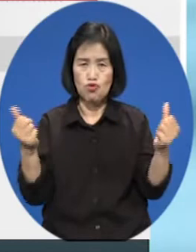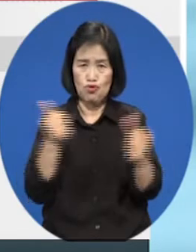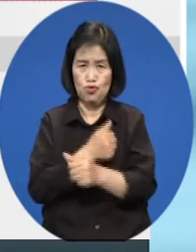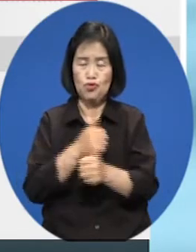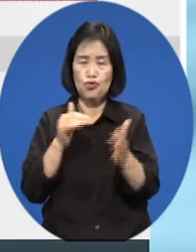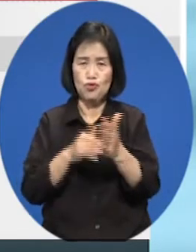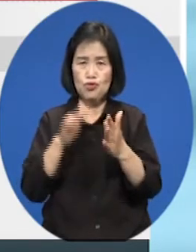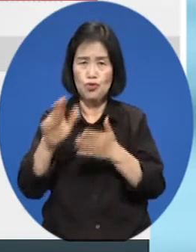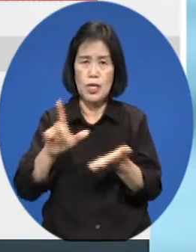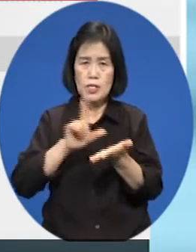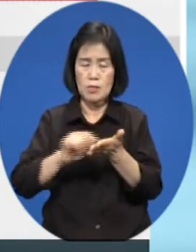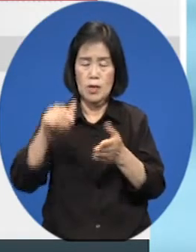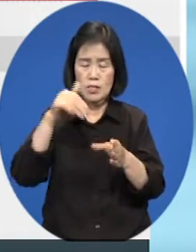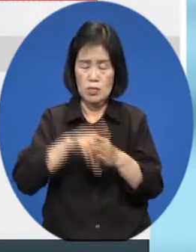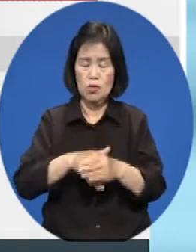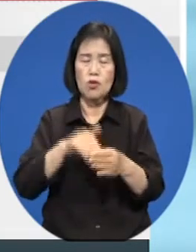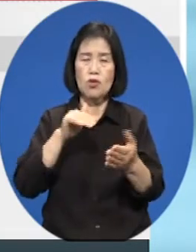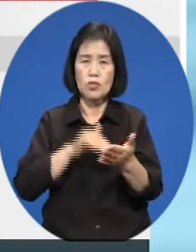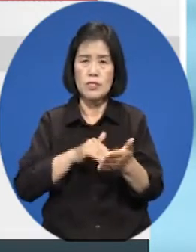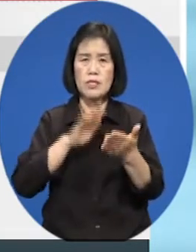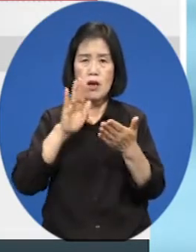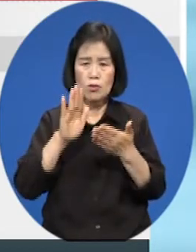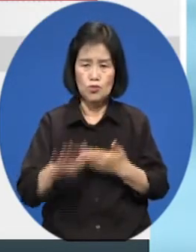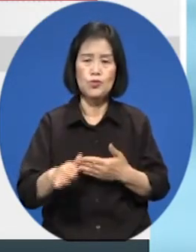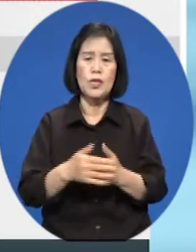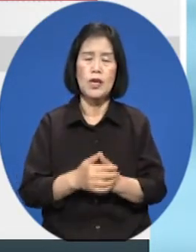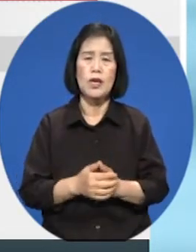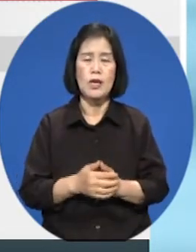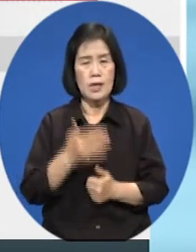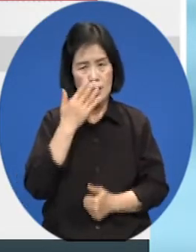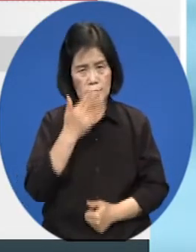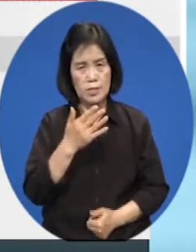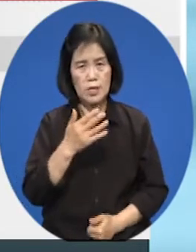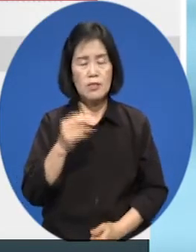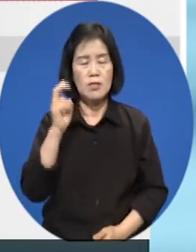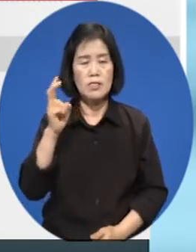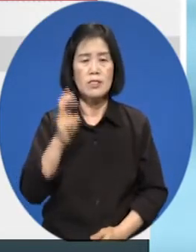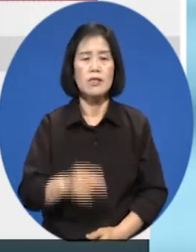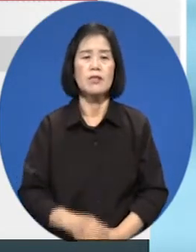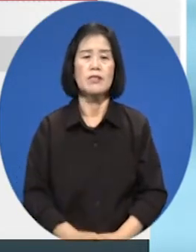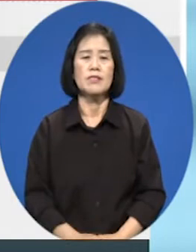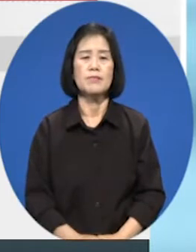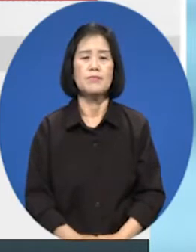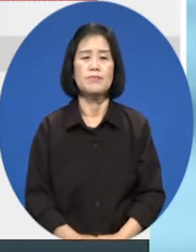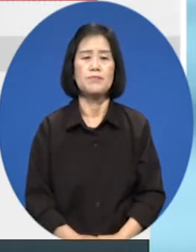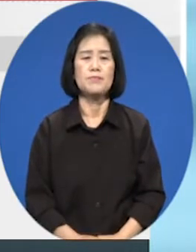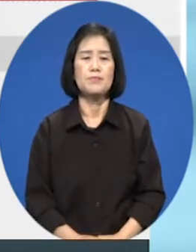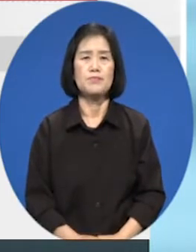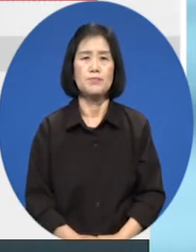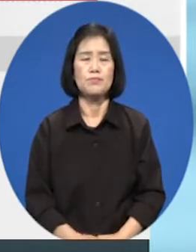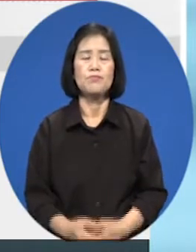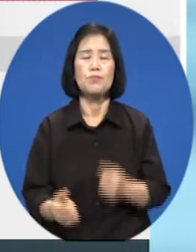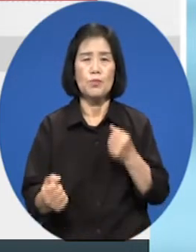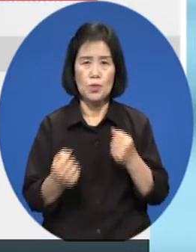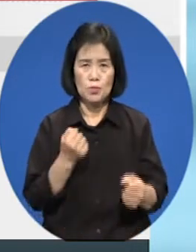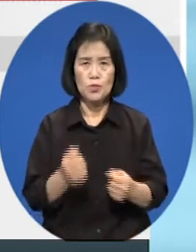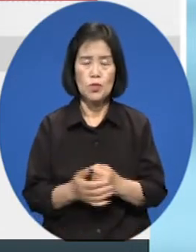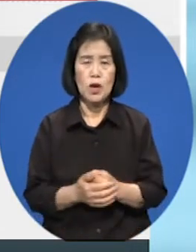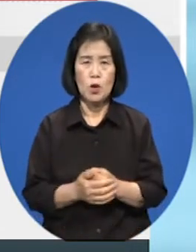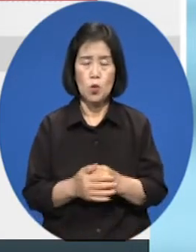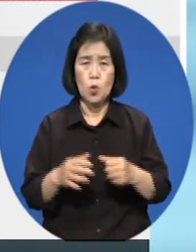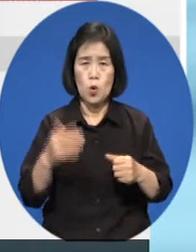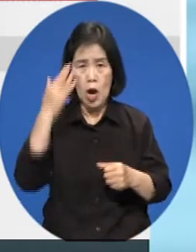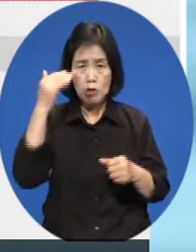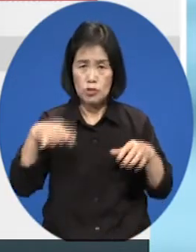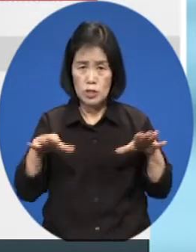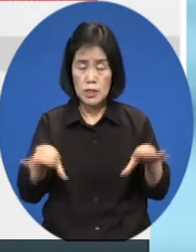끝난 이후에나 사실은 뭐 정부적으로는 가능하지 않을까 저는 개인적으로 그렇게 봅니다. 그렇군요. 그럼에도 불구하고 이제 이 총재가